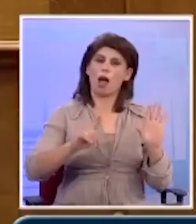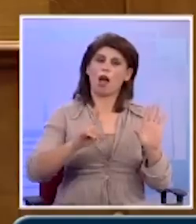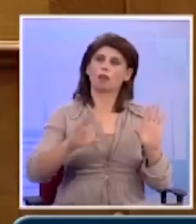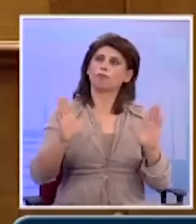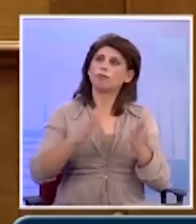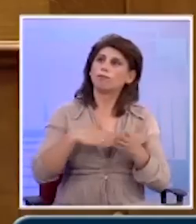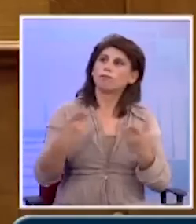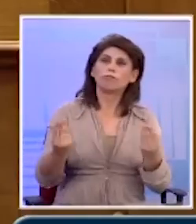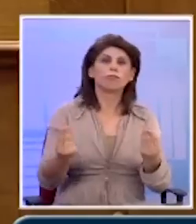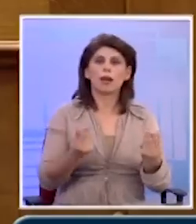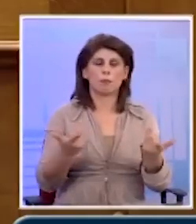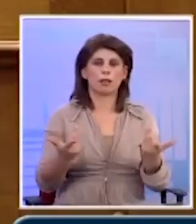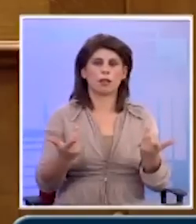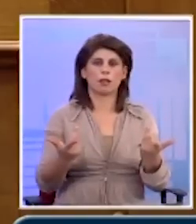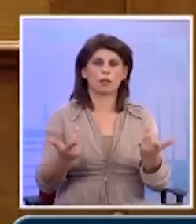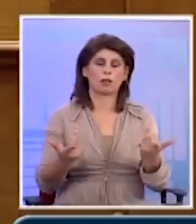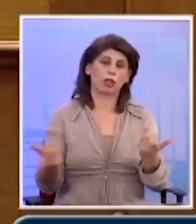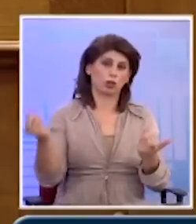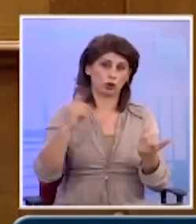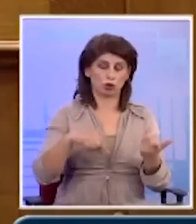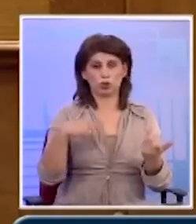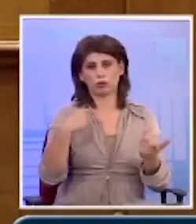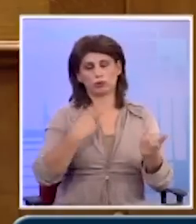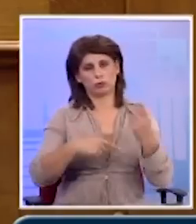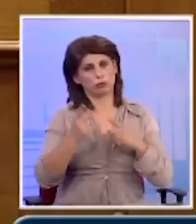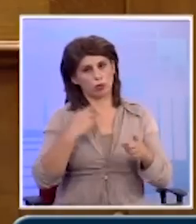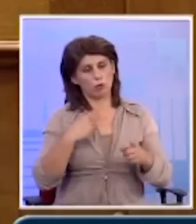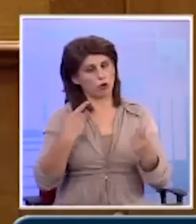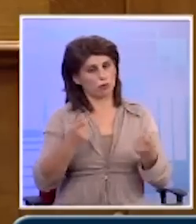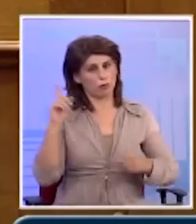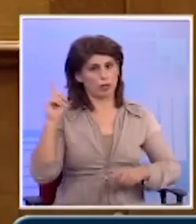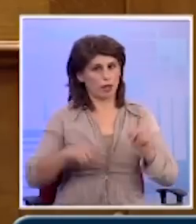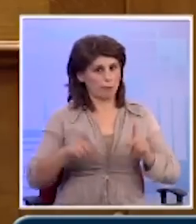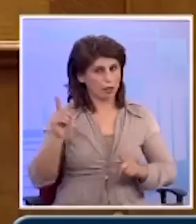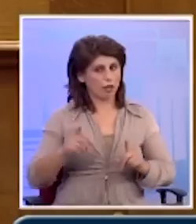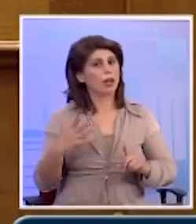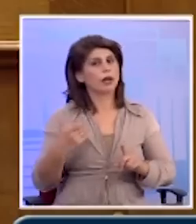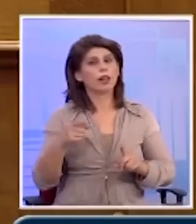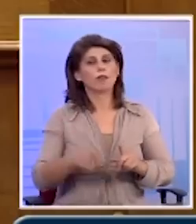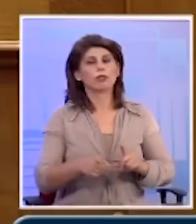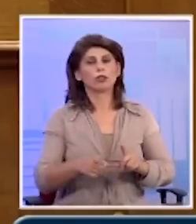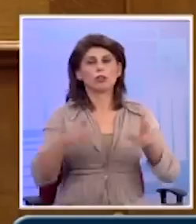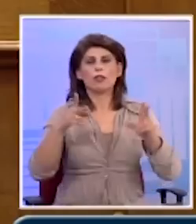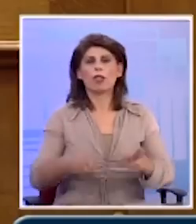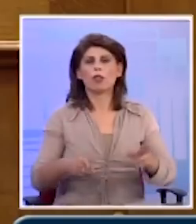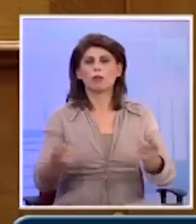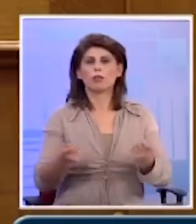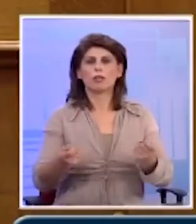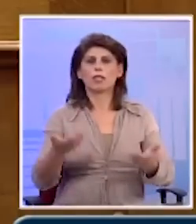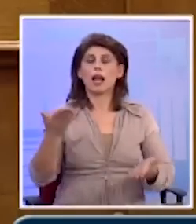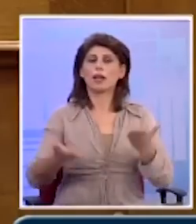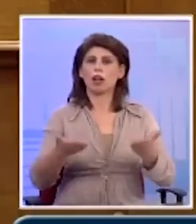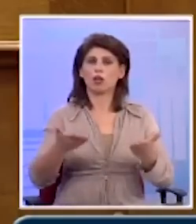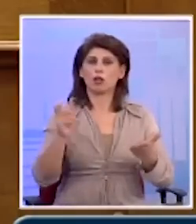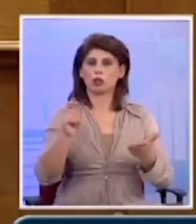ερμηνεία. Το έτερο πρόσχημα που χρησιμοποιούν ορισμένοι είναι αυτό της διακοπής της χρήσης των